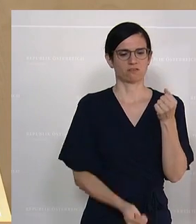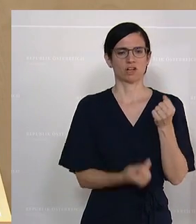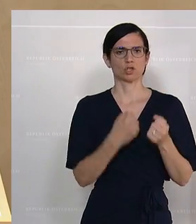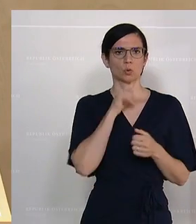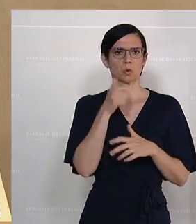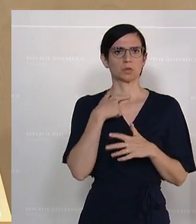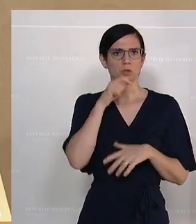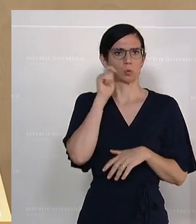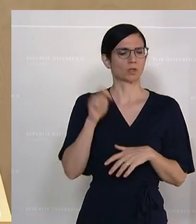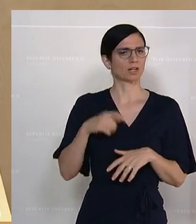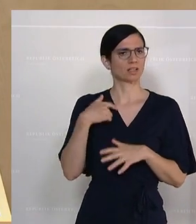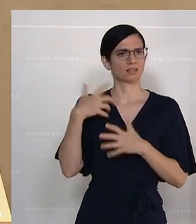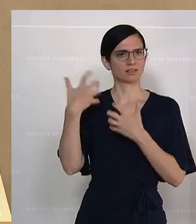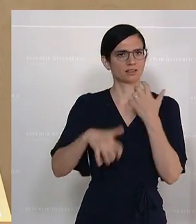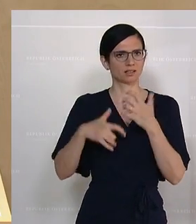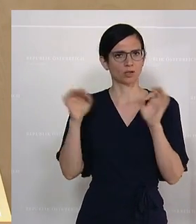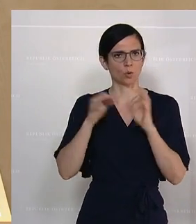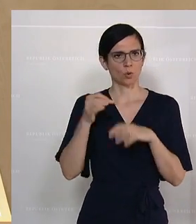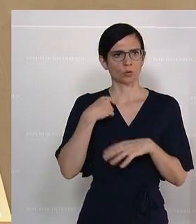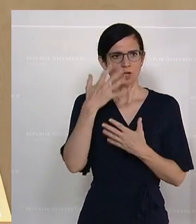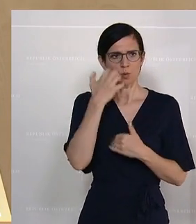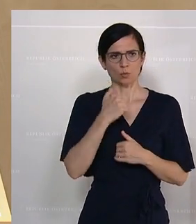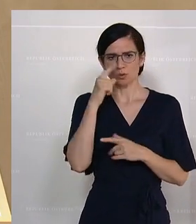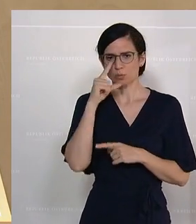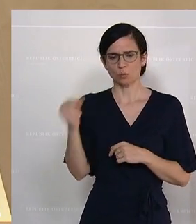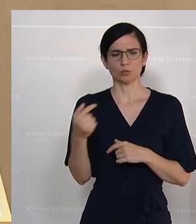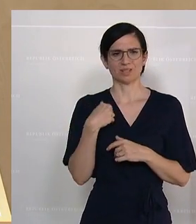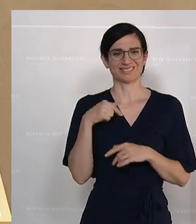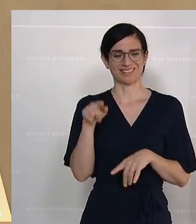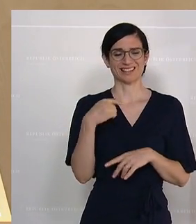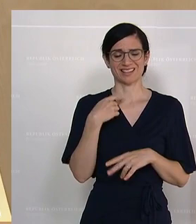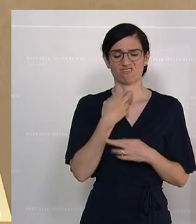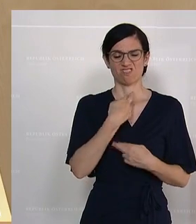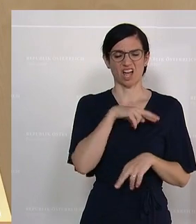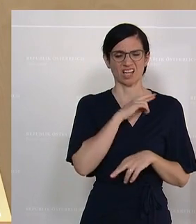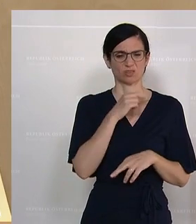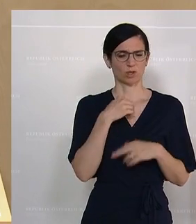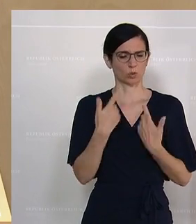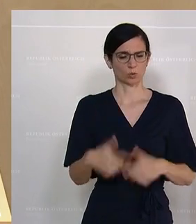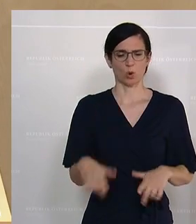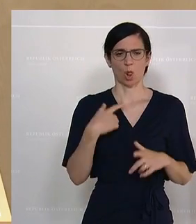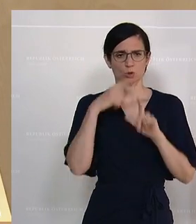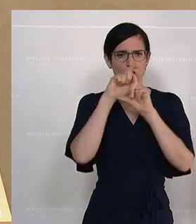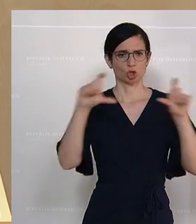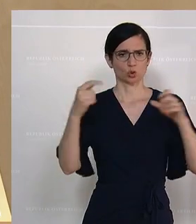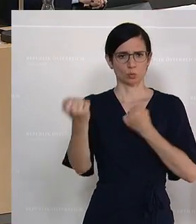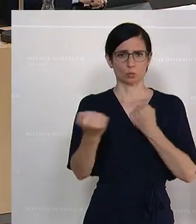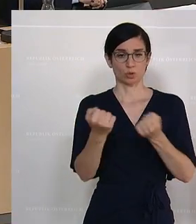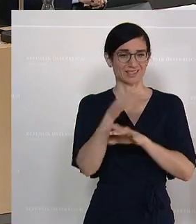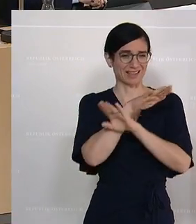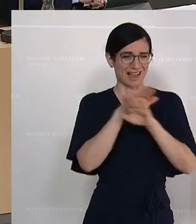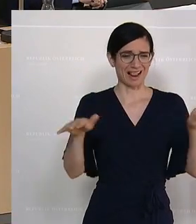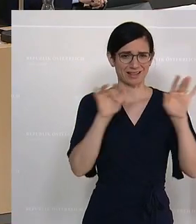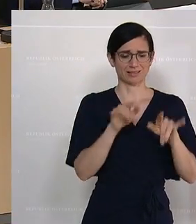in der ukraine oder der böse putin das war verantwortungsvolle verantwortungslose schuldenpolitik und die um alle mitgetragen hier herinnen